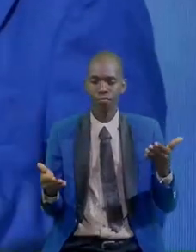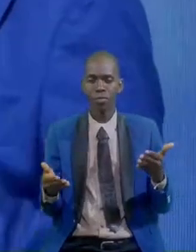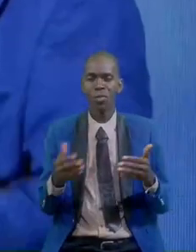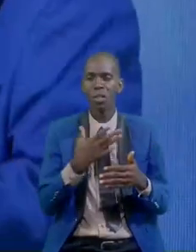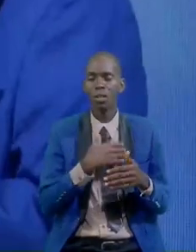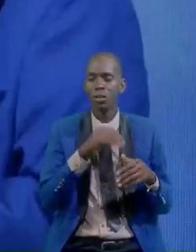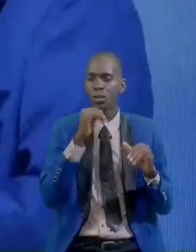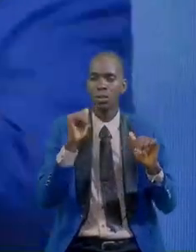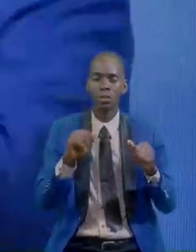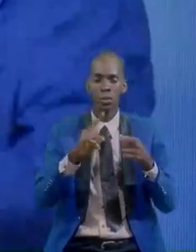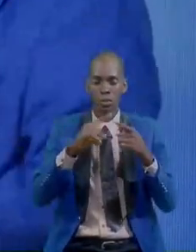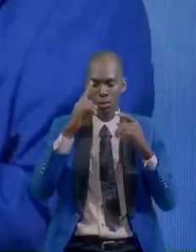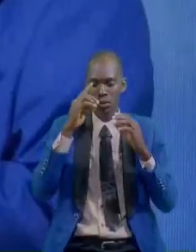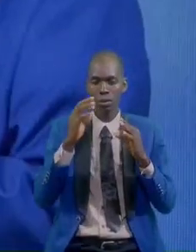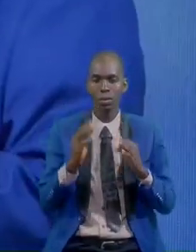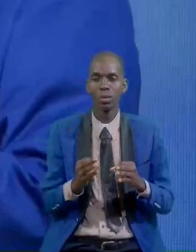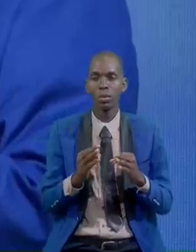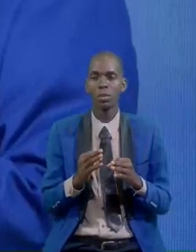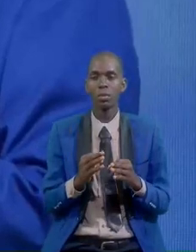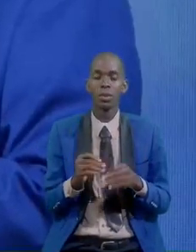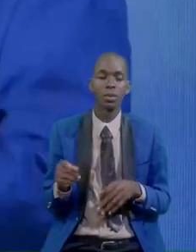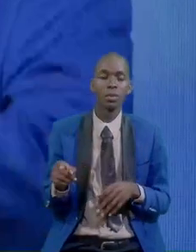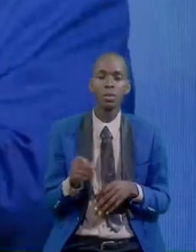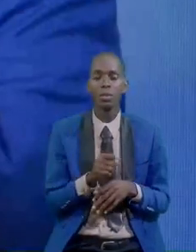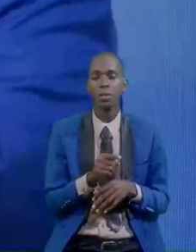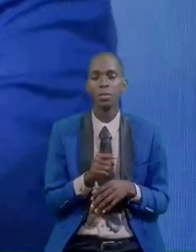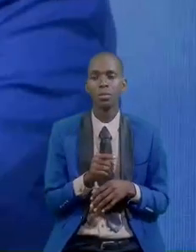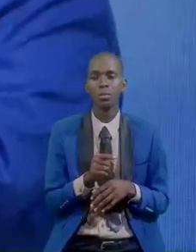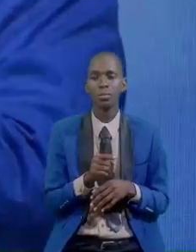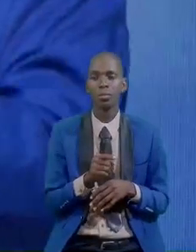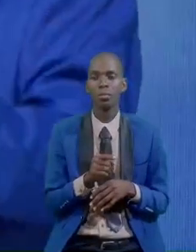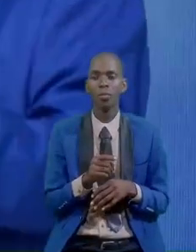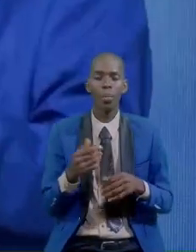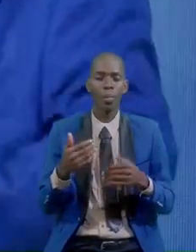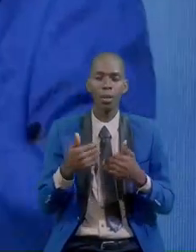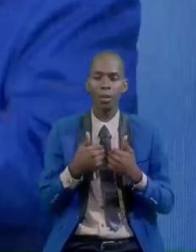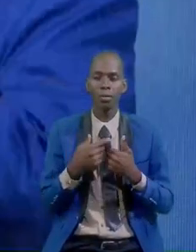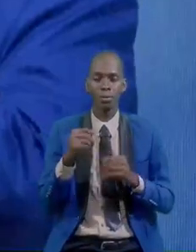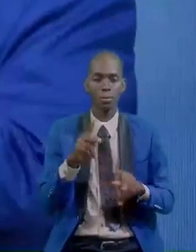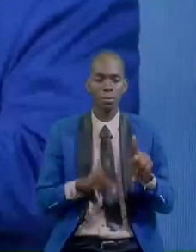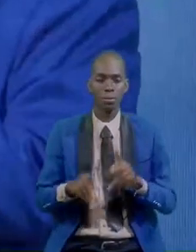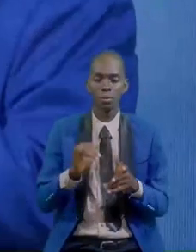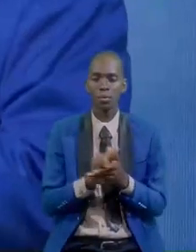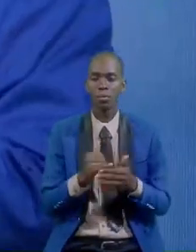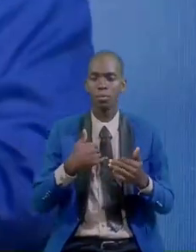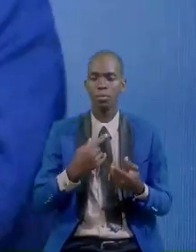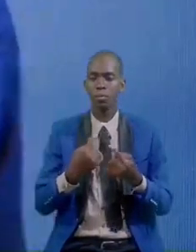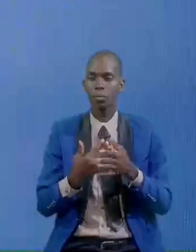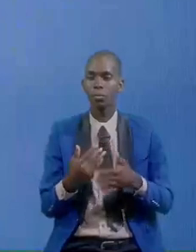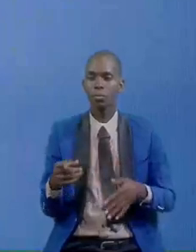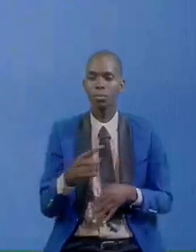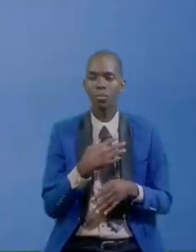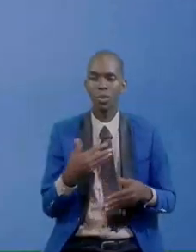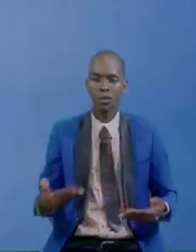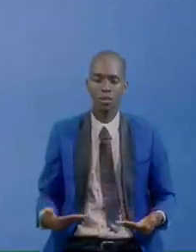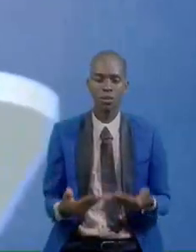ils n'arrivaient même plus à prendre de décision. Ils avaient la parole. Et il y avait des gens qui les avaient